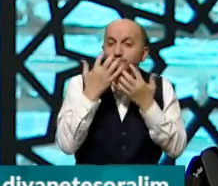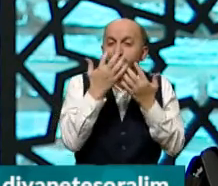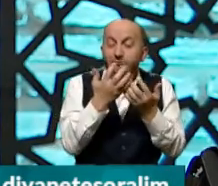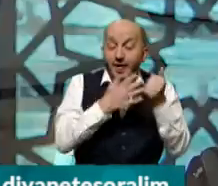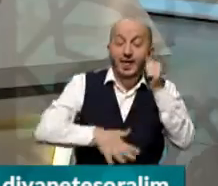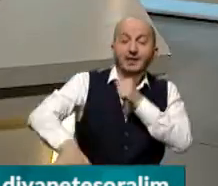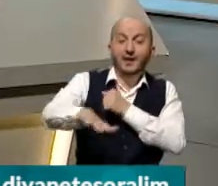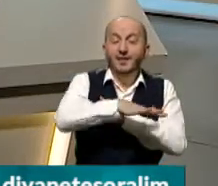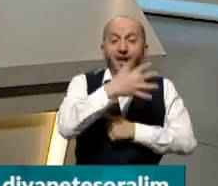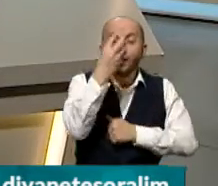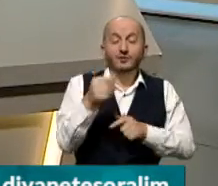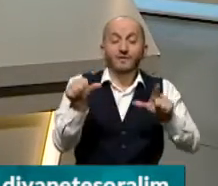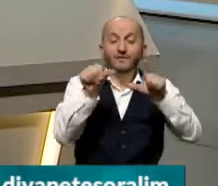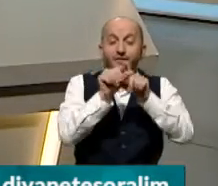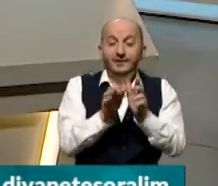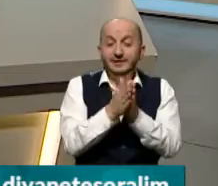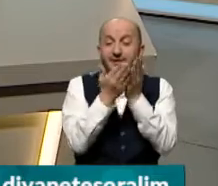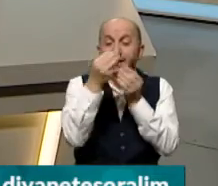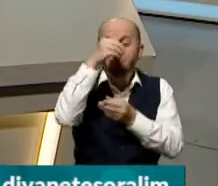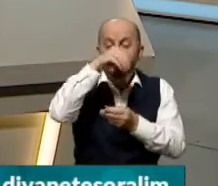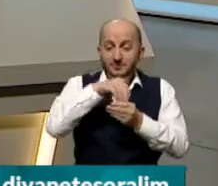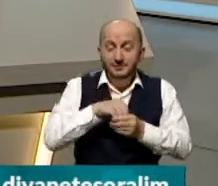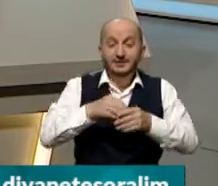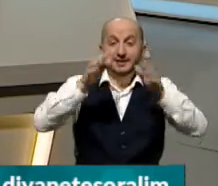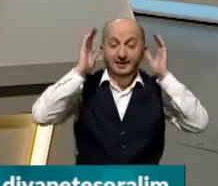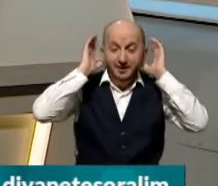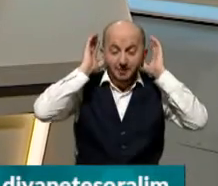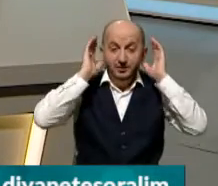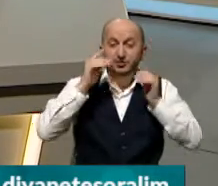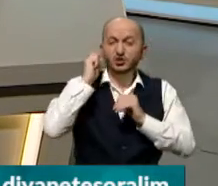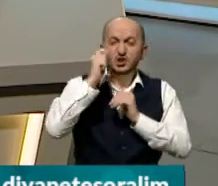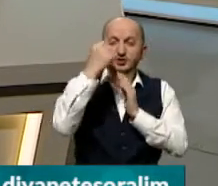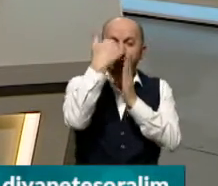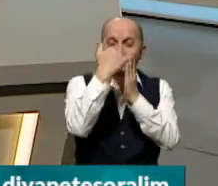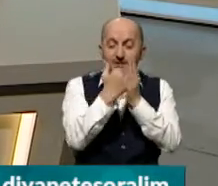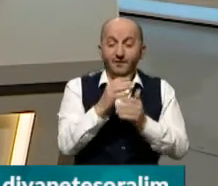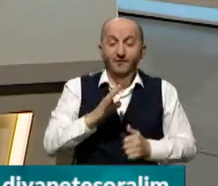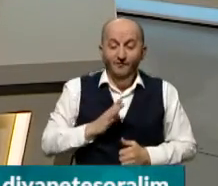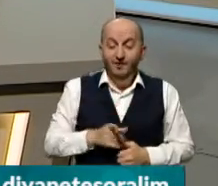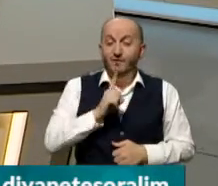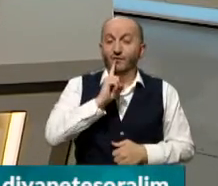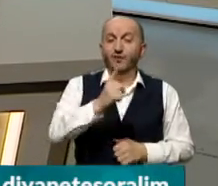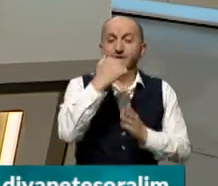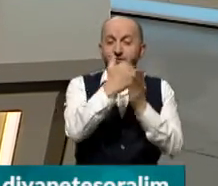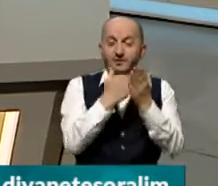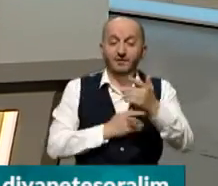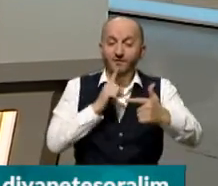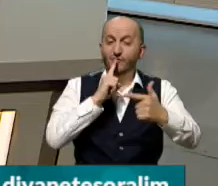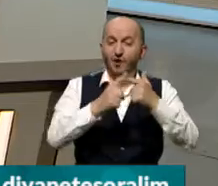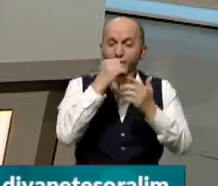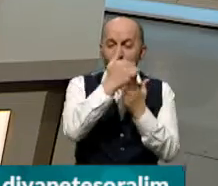olarak bizim fıkıh kitaplarımızda namazın işte şartları var, malum farzları var, vacipleri